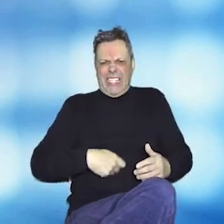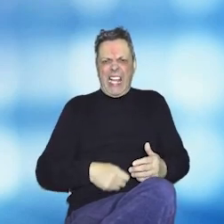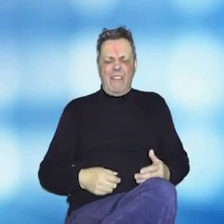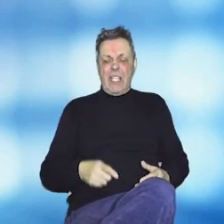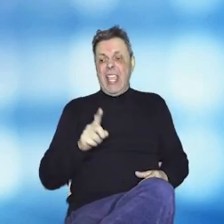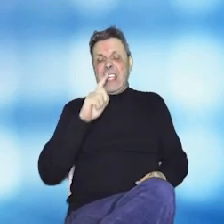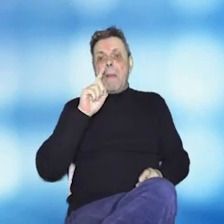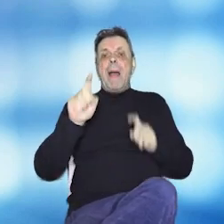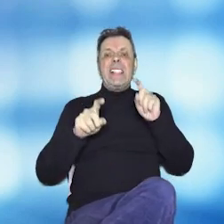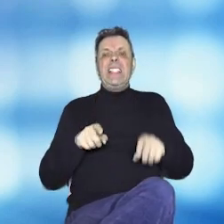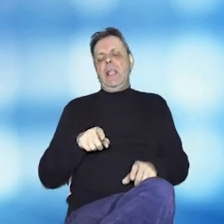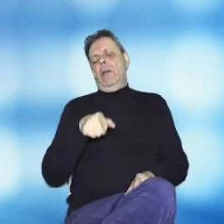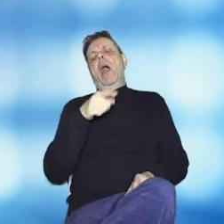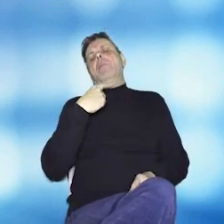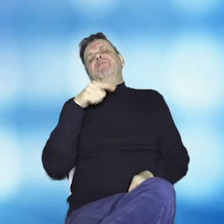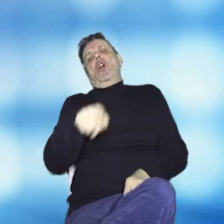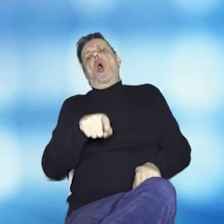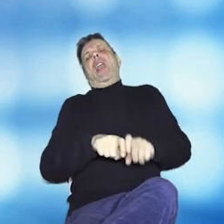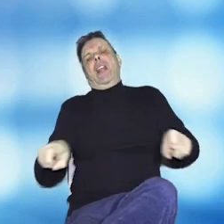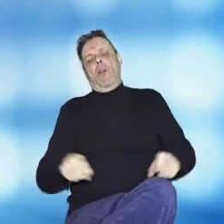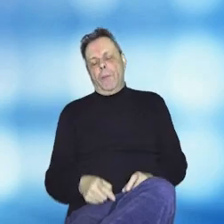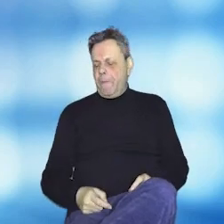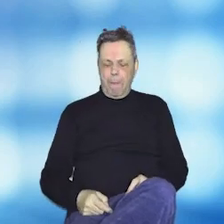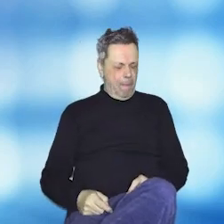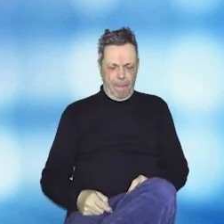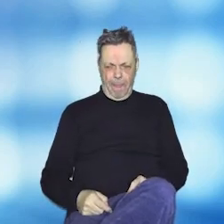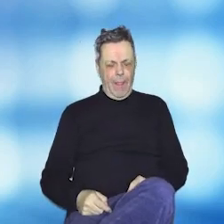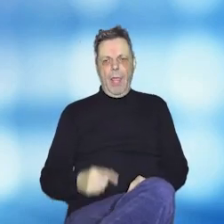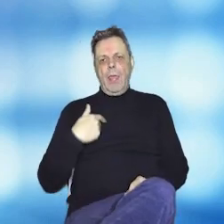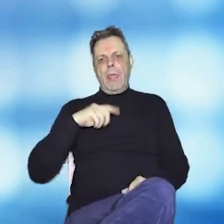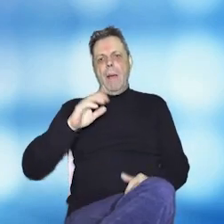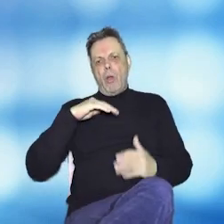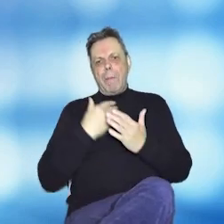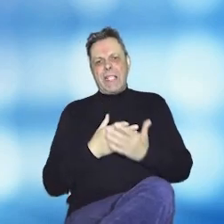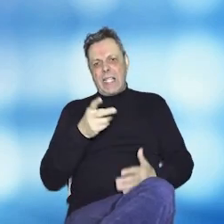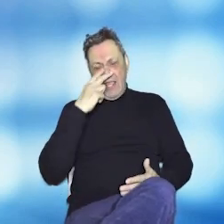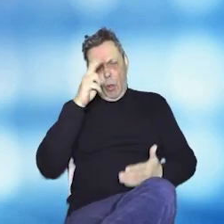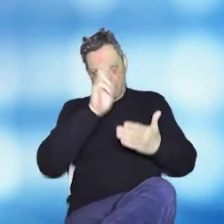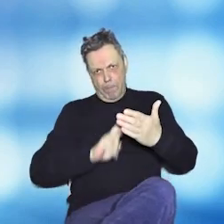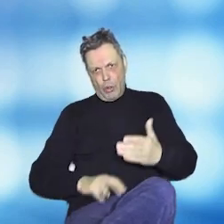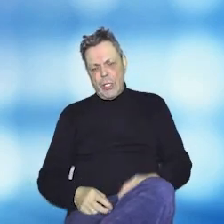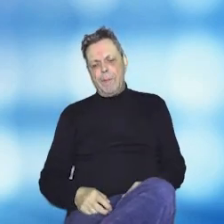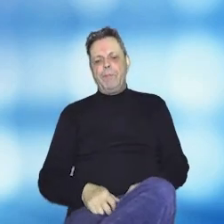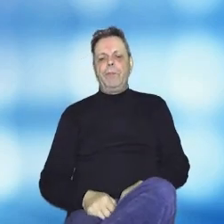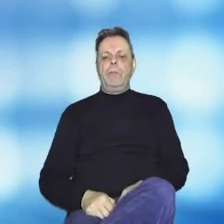ti paraziti se okrivljuju za sve to. Jel? Moram priznati, kad to pročitam,